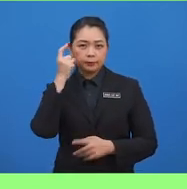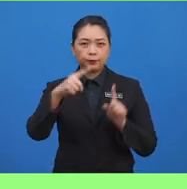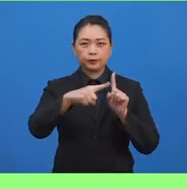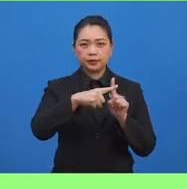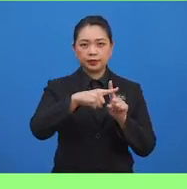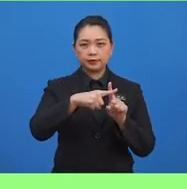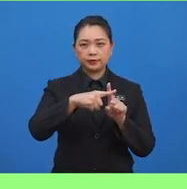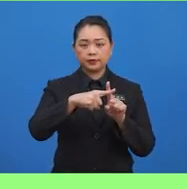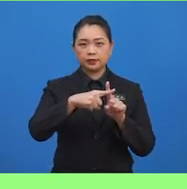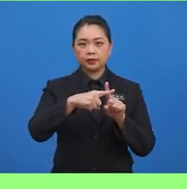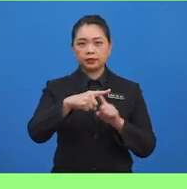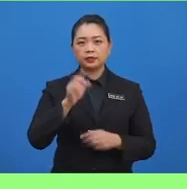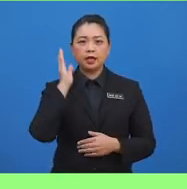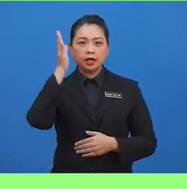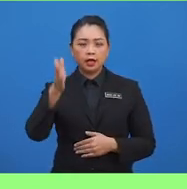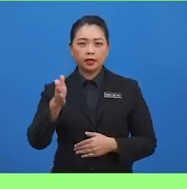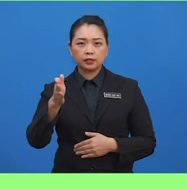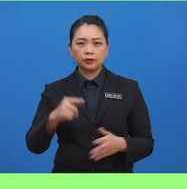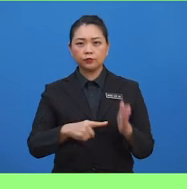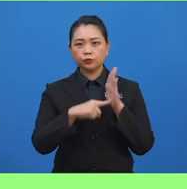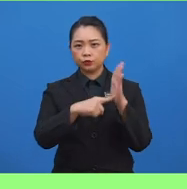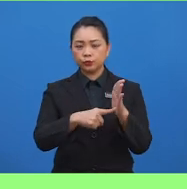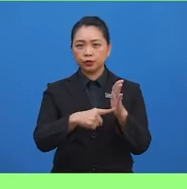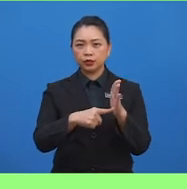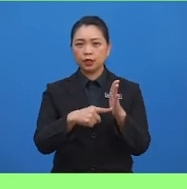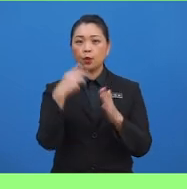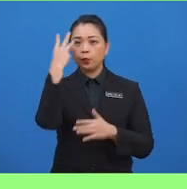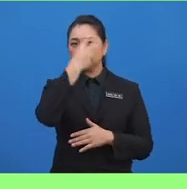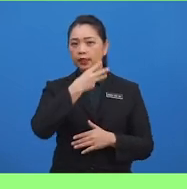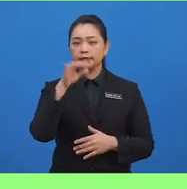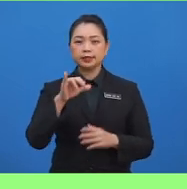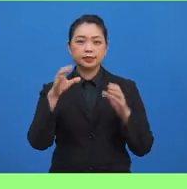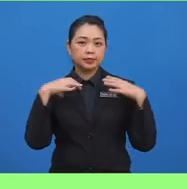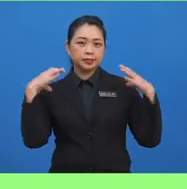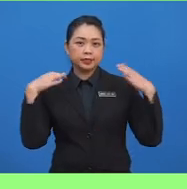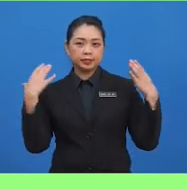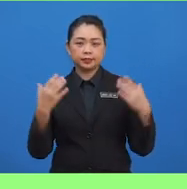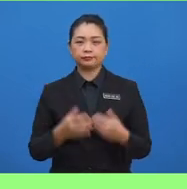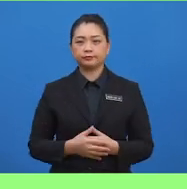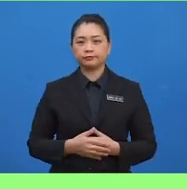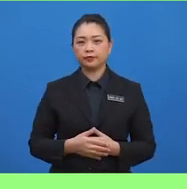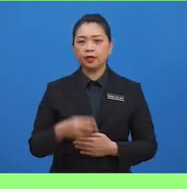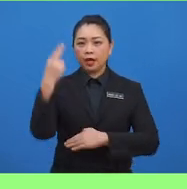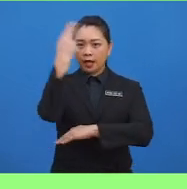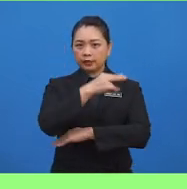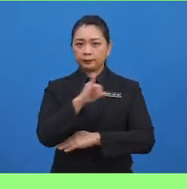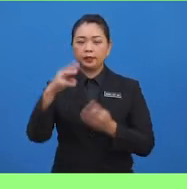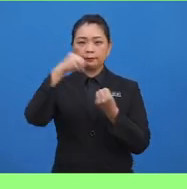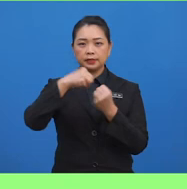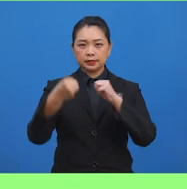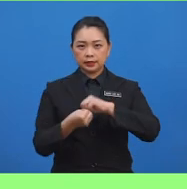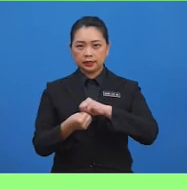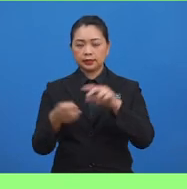pikiran yang positif akan menyerahkan wajah yang ceria Hadapi